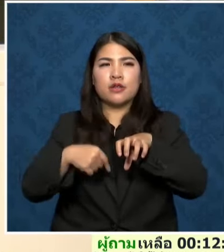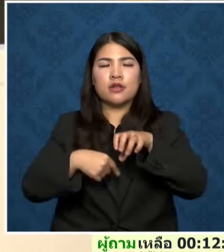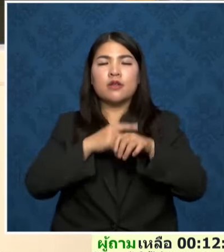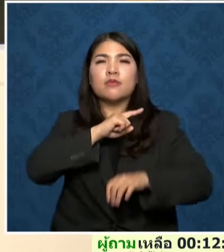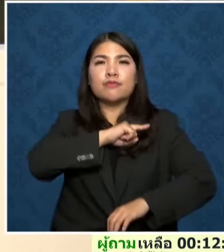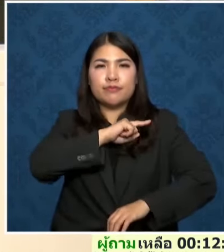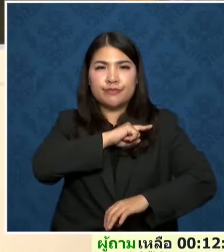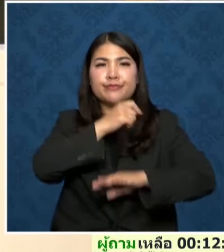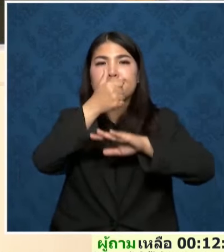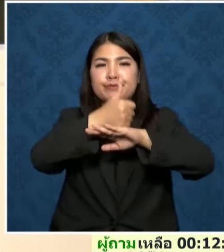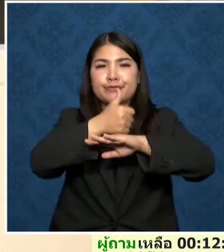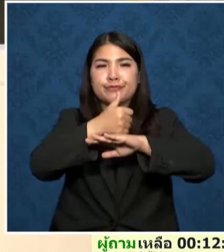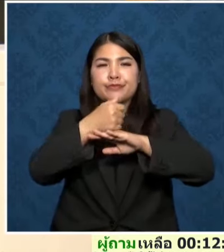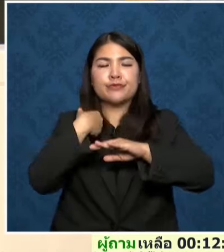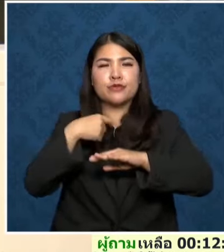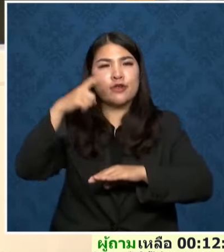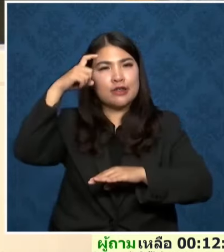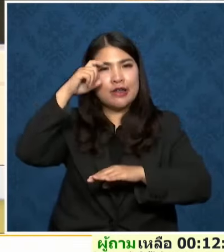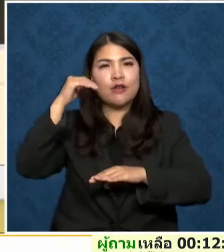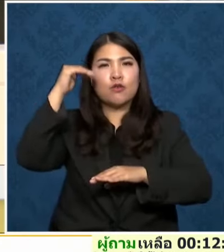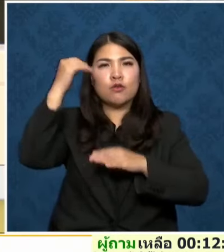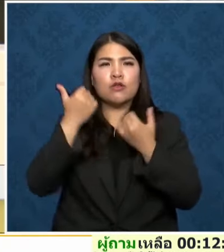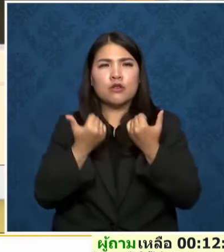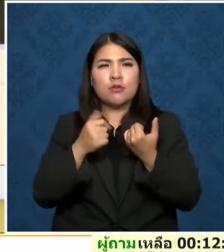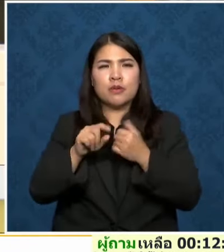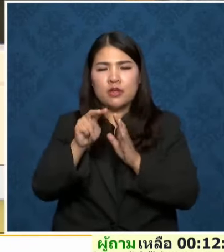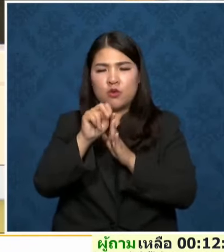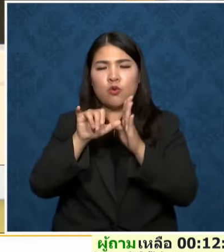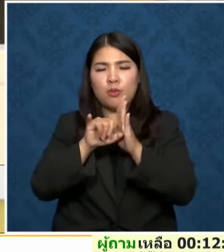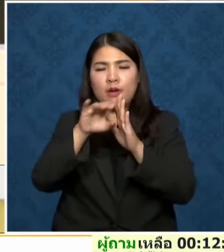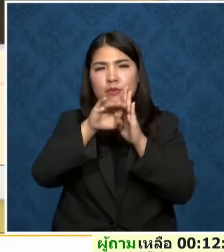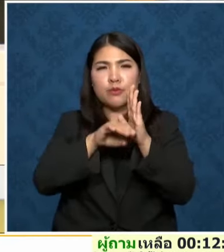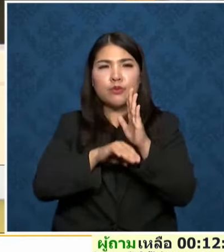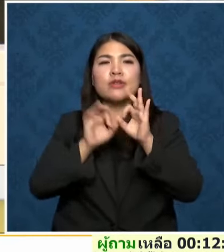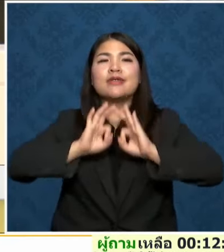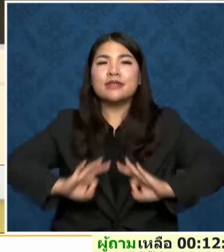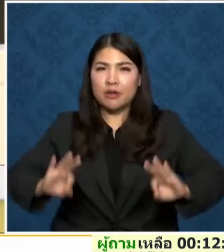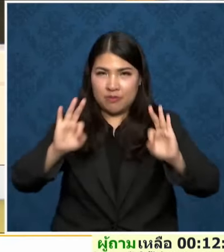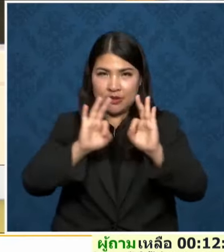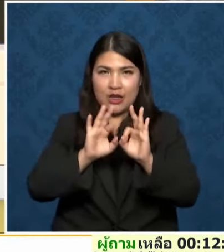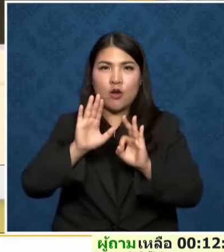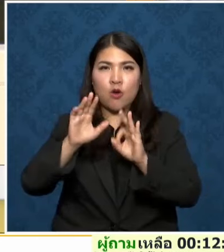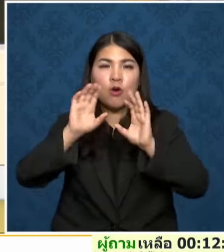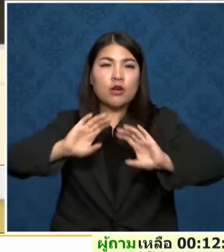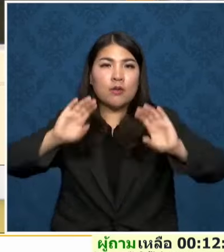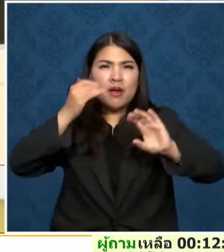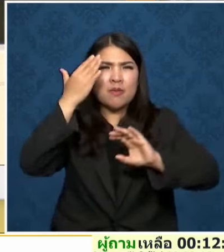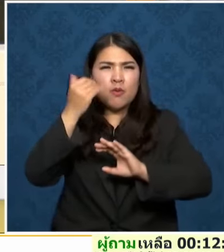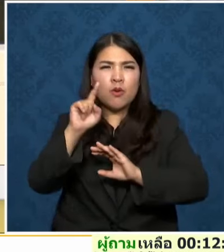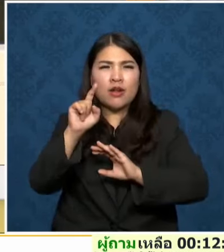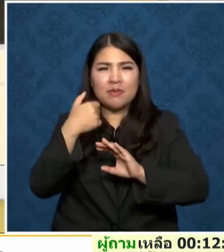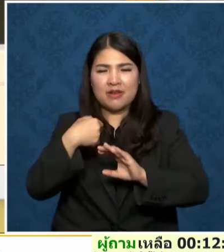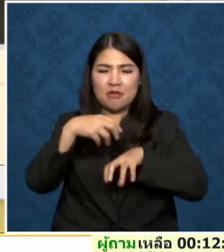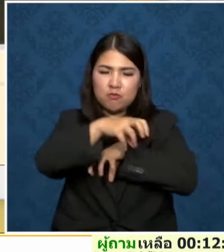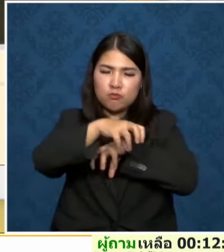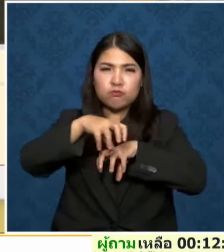การเมืงานของท่านใยกเศษฐาทวีสิน ซึ่เป็นนโยบายที่สำคัญของรฐบาลนะคะในการทจะพัฒนาการสรางเคลอข